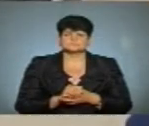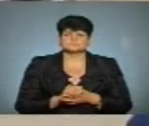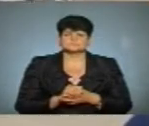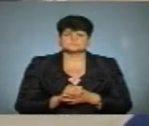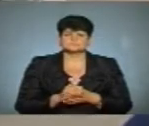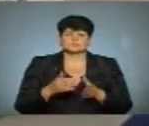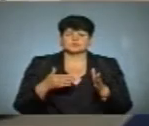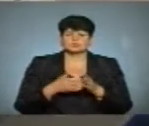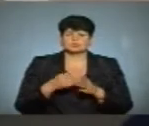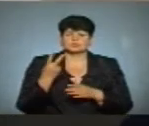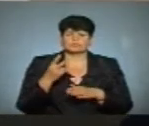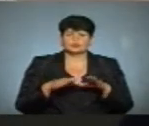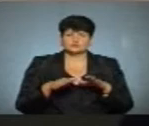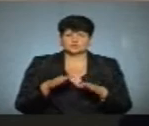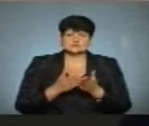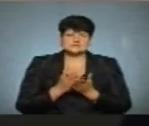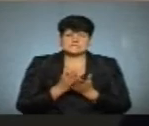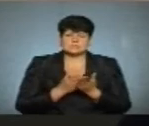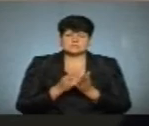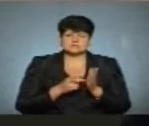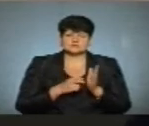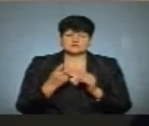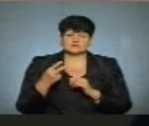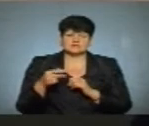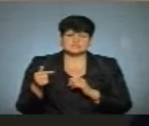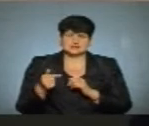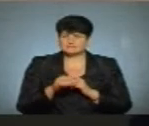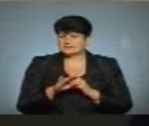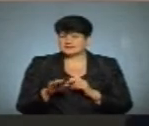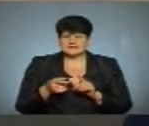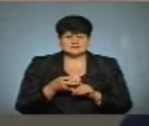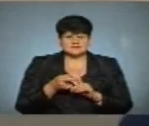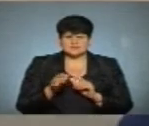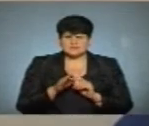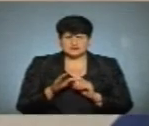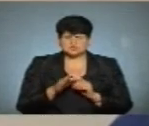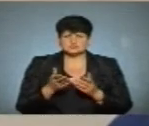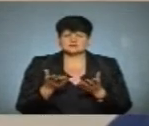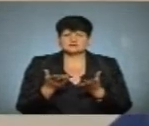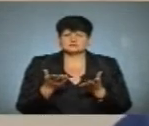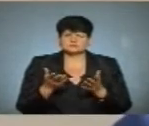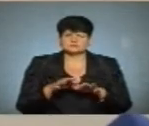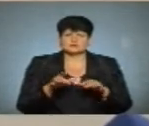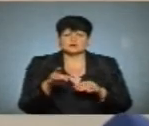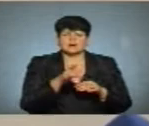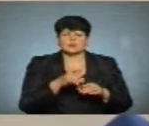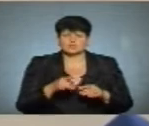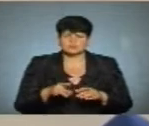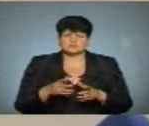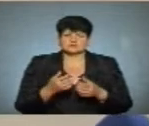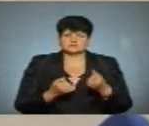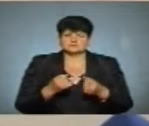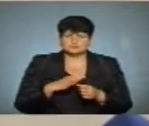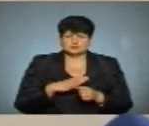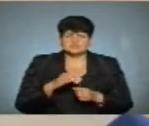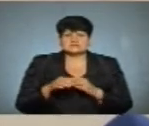До 2 тонн за послугу 720 гривень, незалежно від того, чи автомобіль було переміщено з центру, чи з Східного,